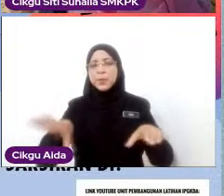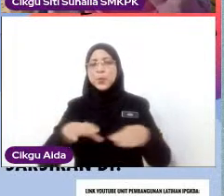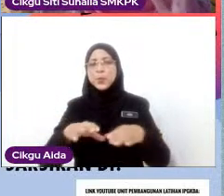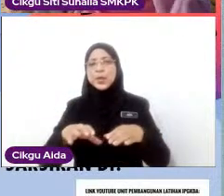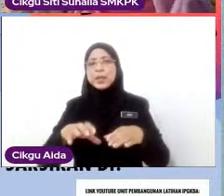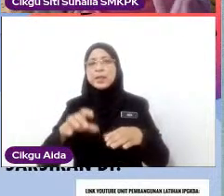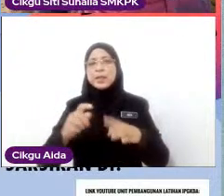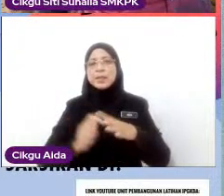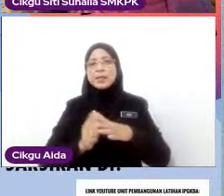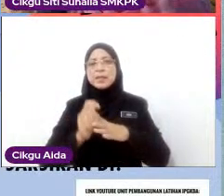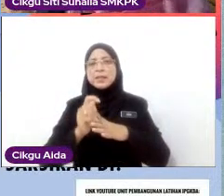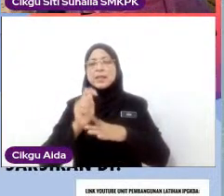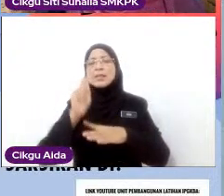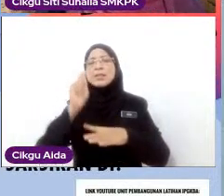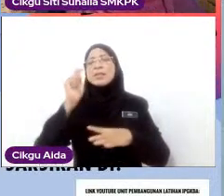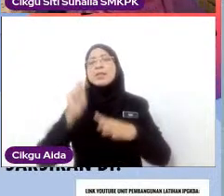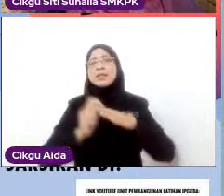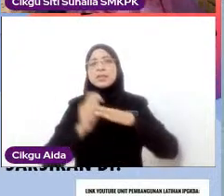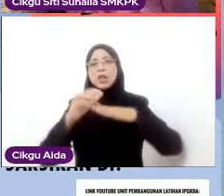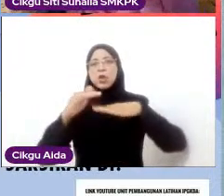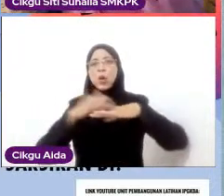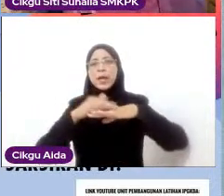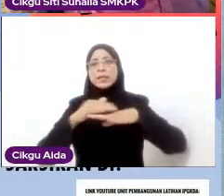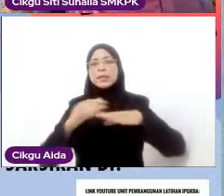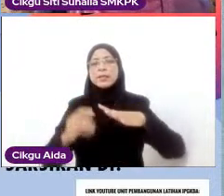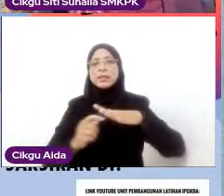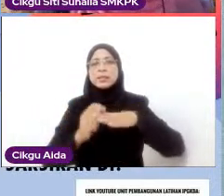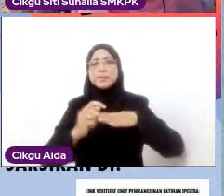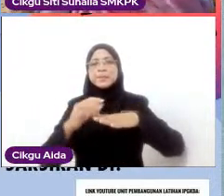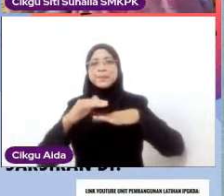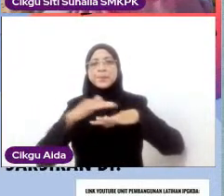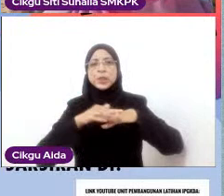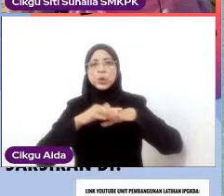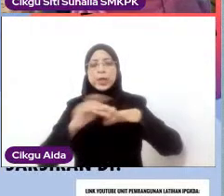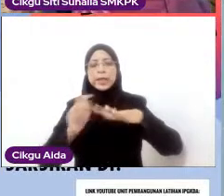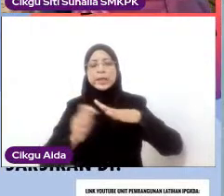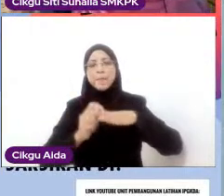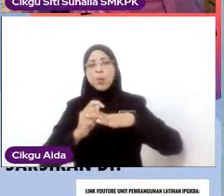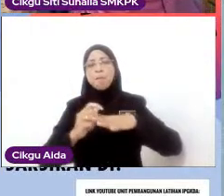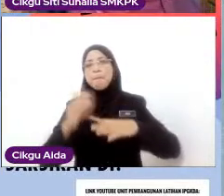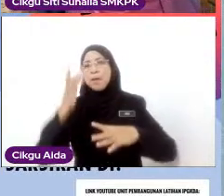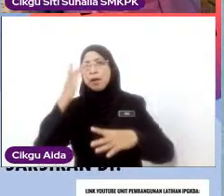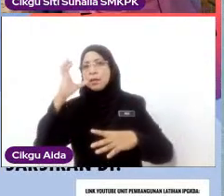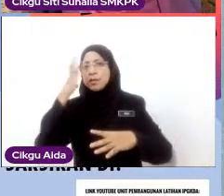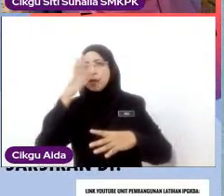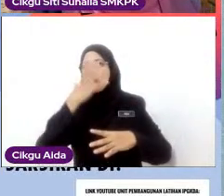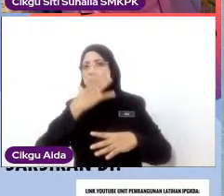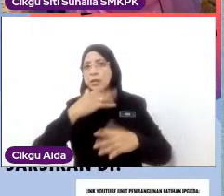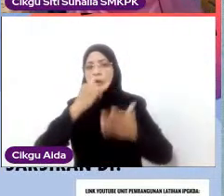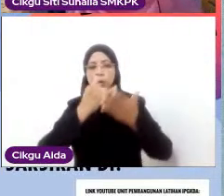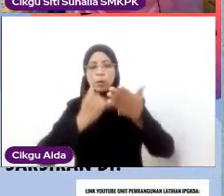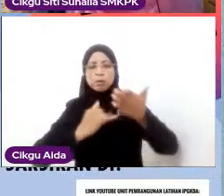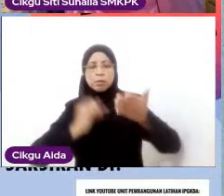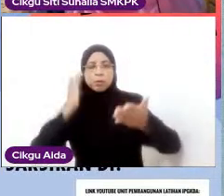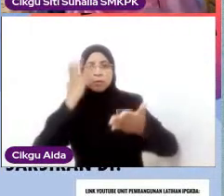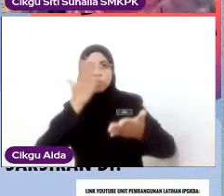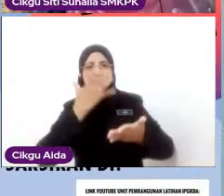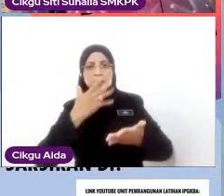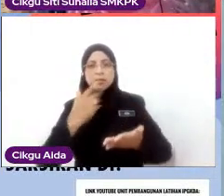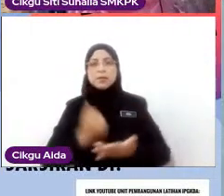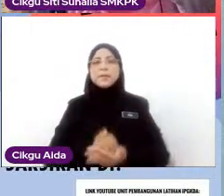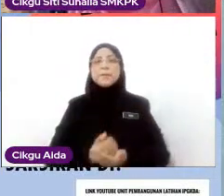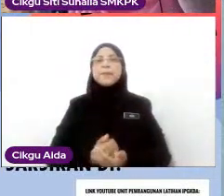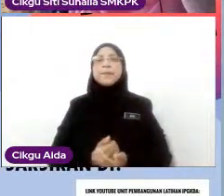ya Allah dia sangat kreatif, sangat kreatif. Dia buat pun sangat cantik. Pun banyak juga mural di sekolah yang dia buat lah. Okay, ni contoh